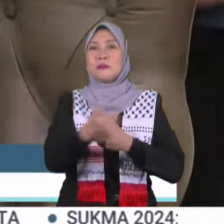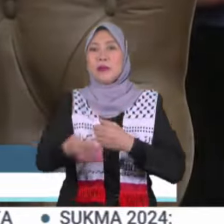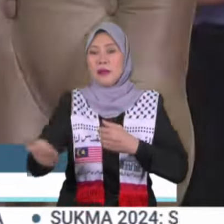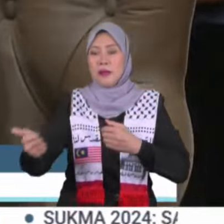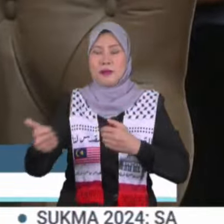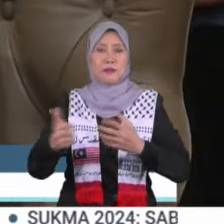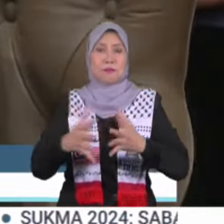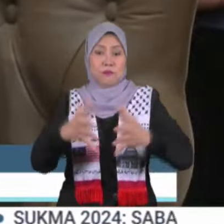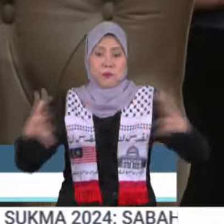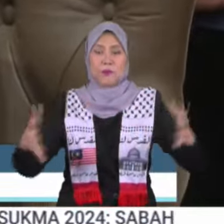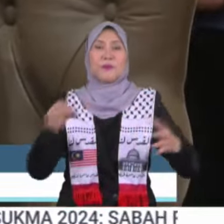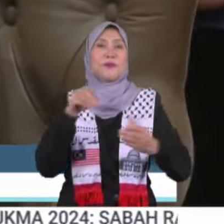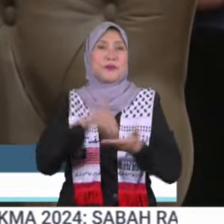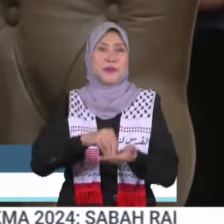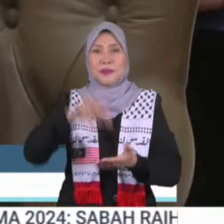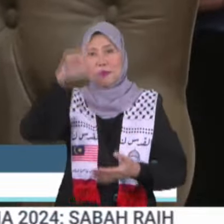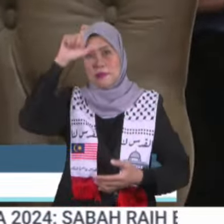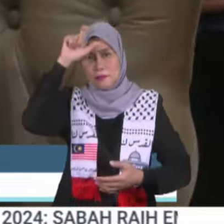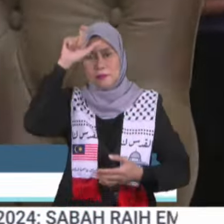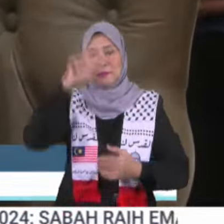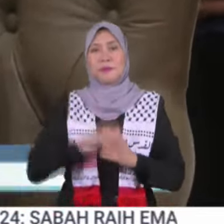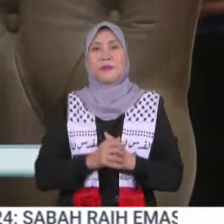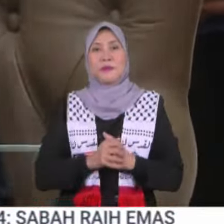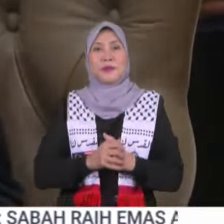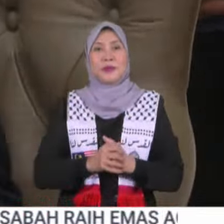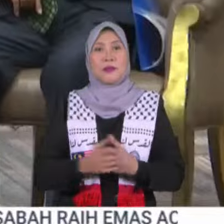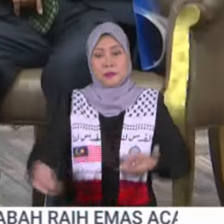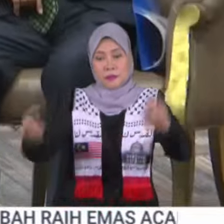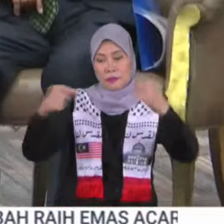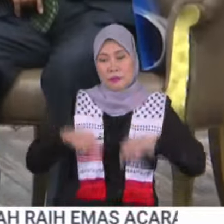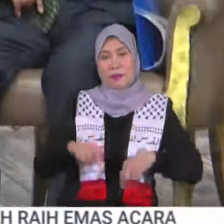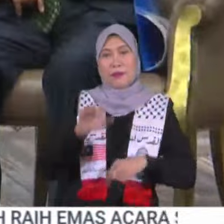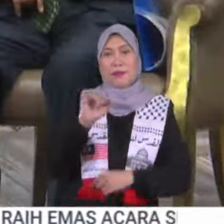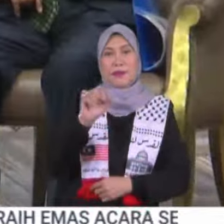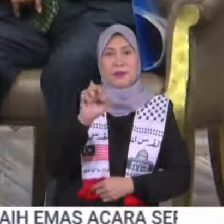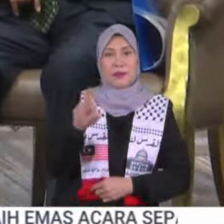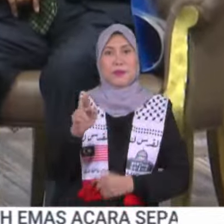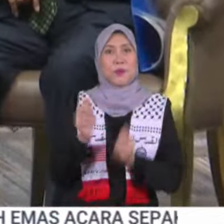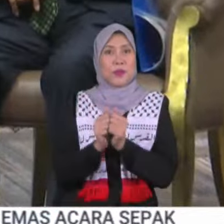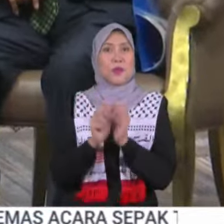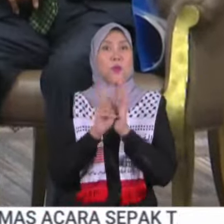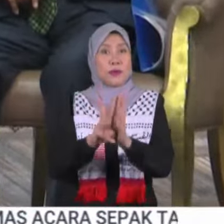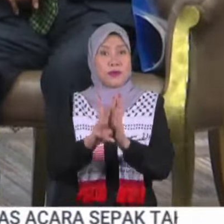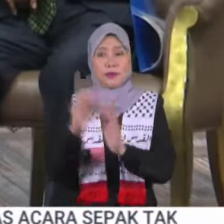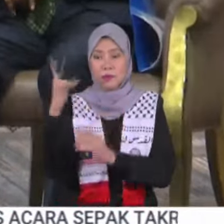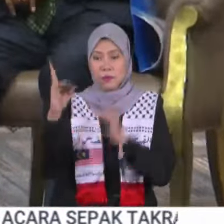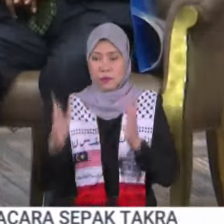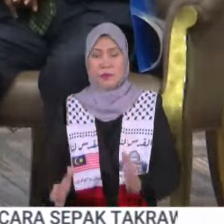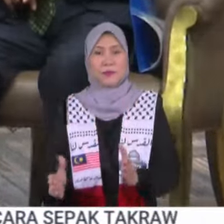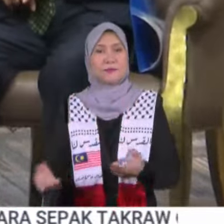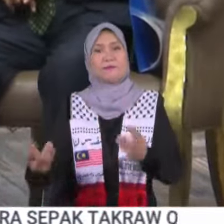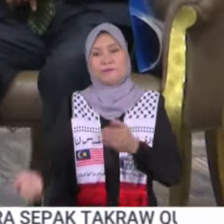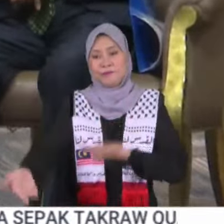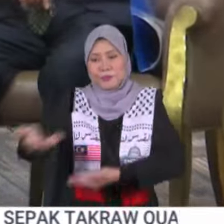aset ketenteraan di dunia. Kehadiran Yasir Guler ke Malaysia bersama 17 delegasi sebagai lawatan